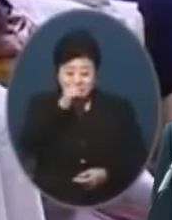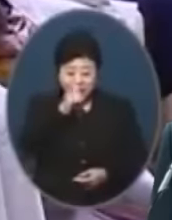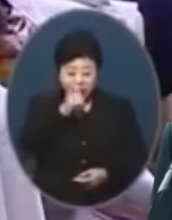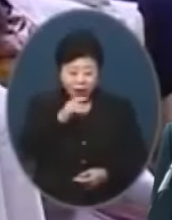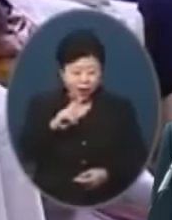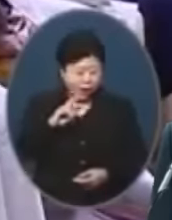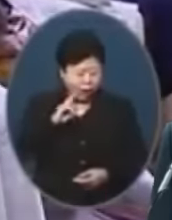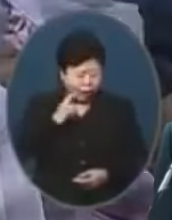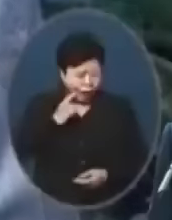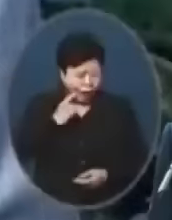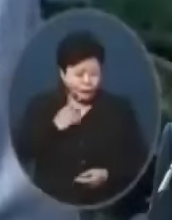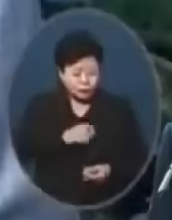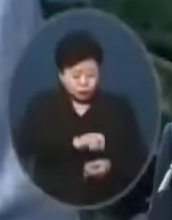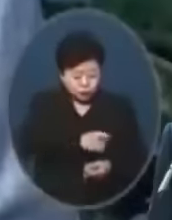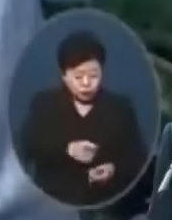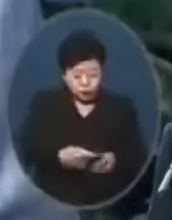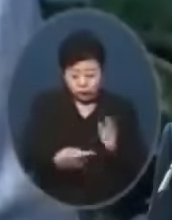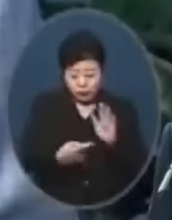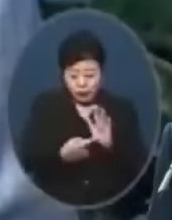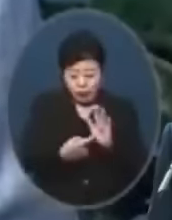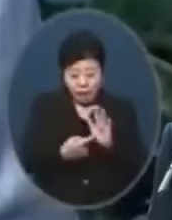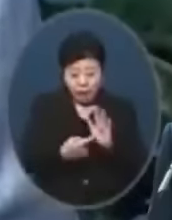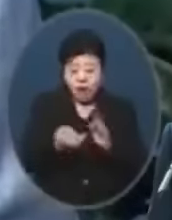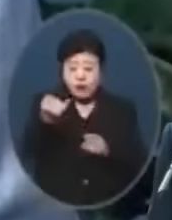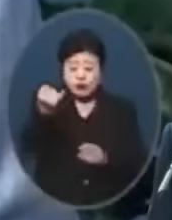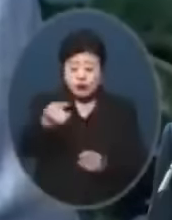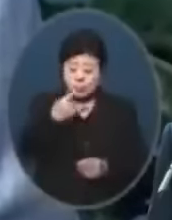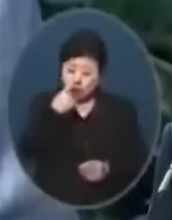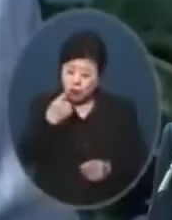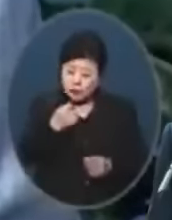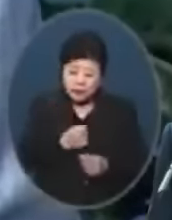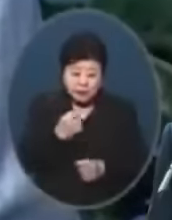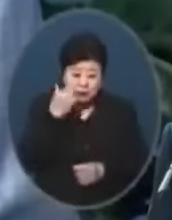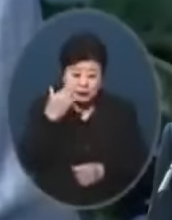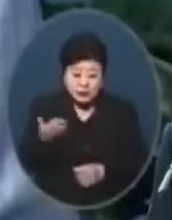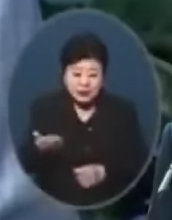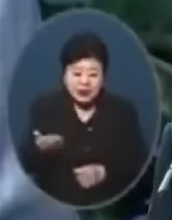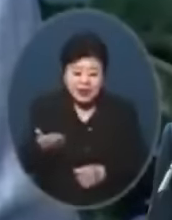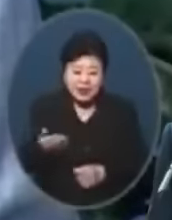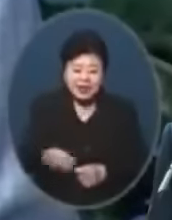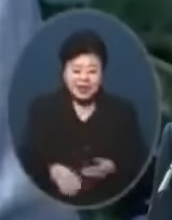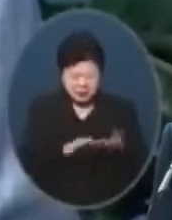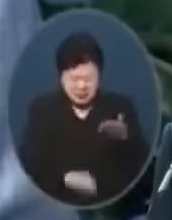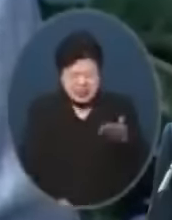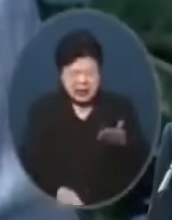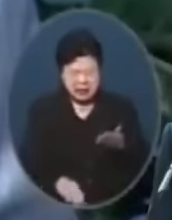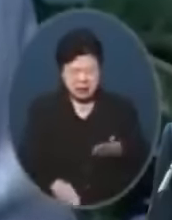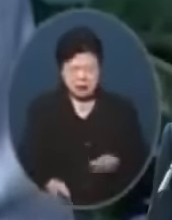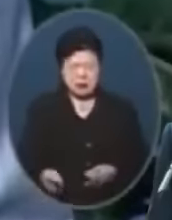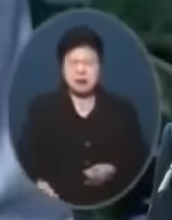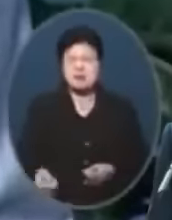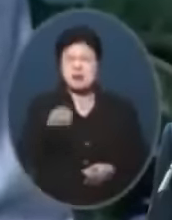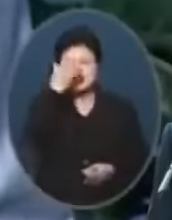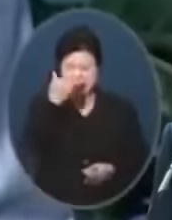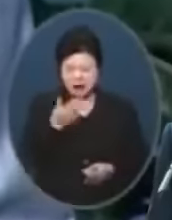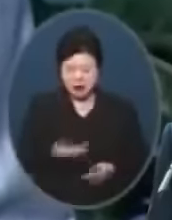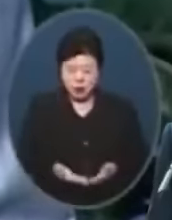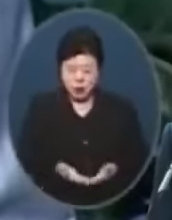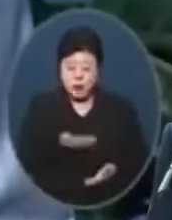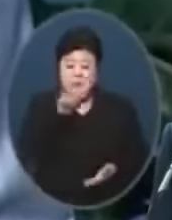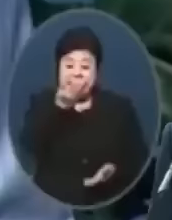희한합니다. 누님 어떻게 이렇게 멋지게 나왔노. 그런데 뒤만 봤으니까 나를 흉보았겠지.